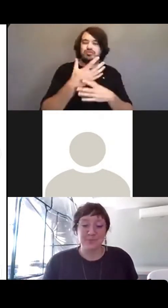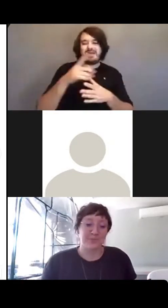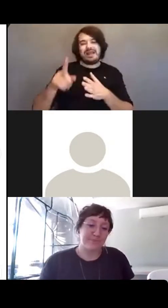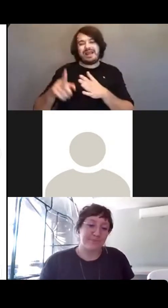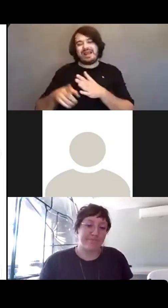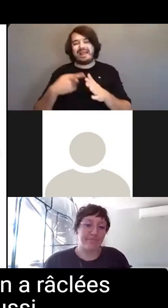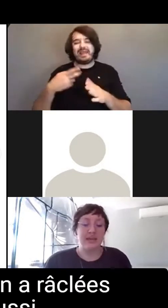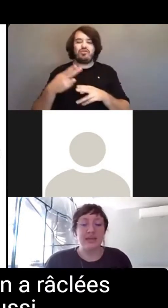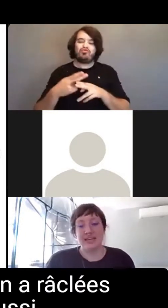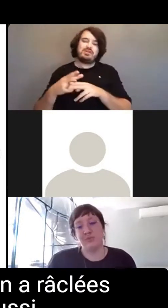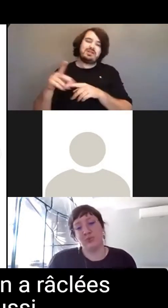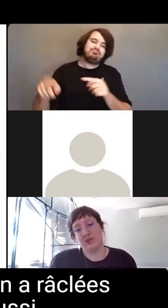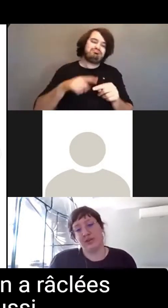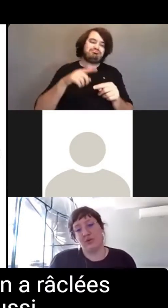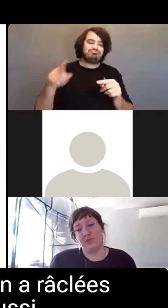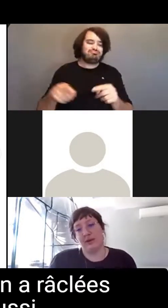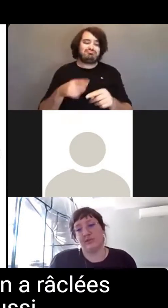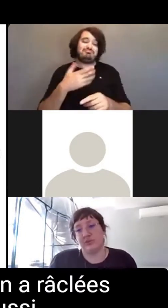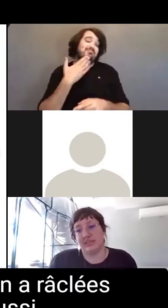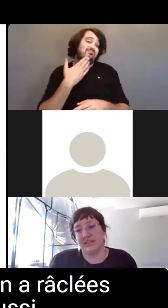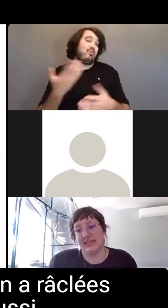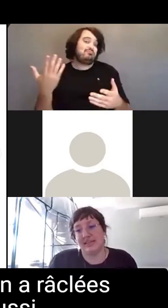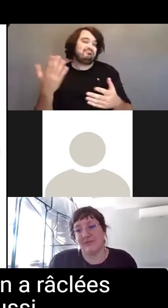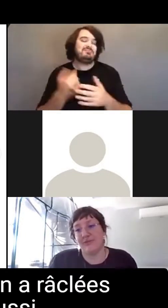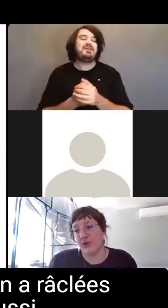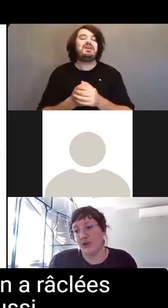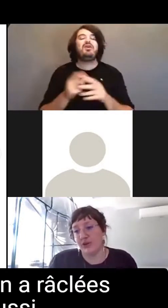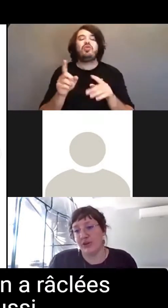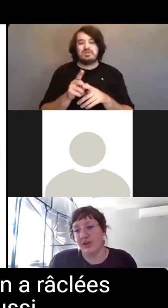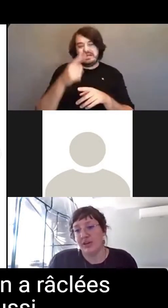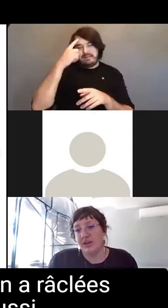réutiliser. Et puis, on pense aussi à